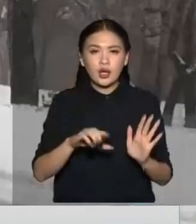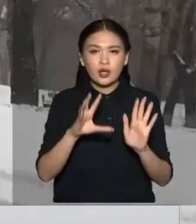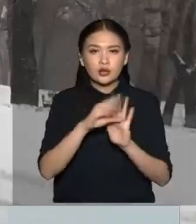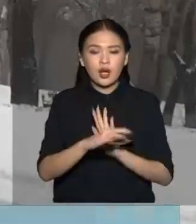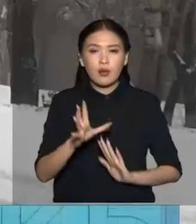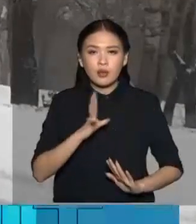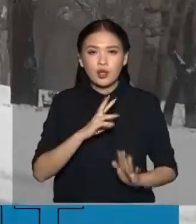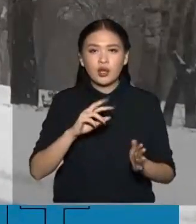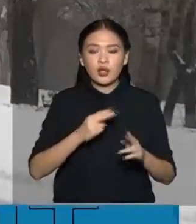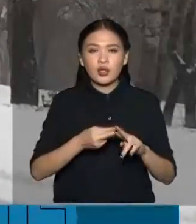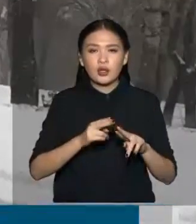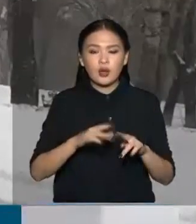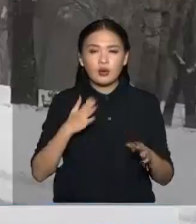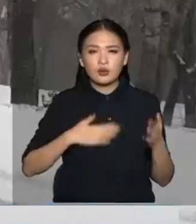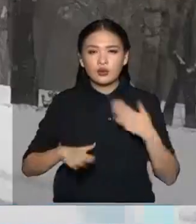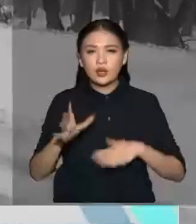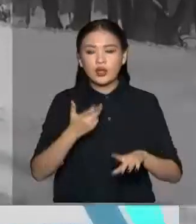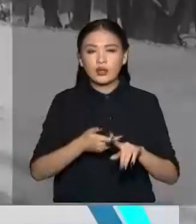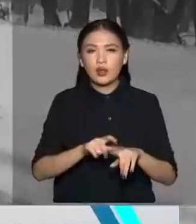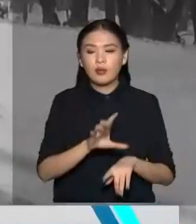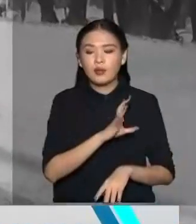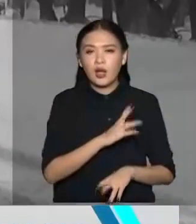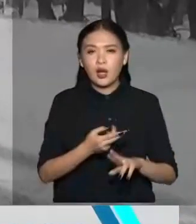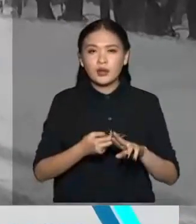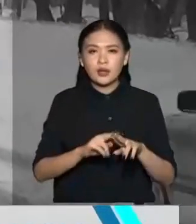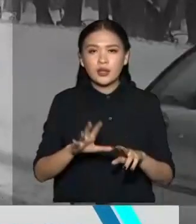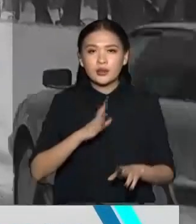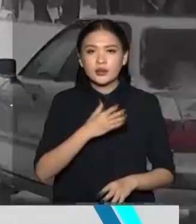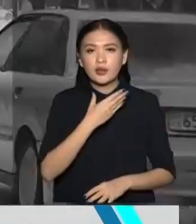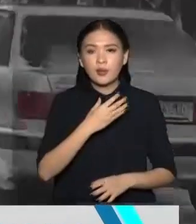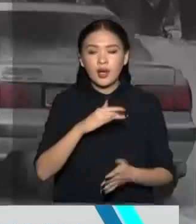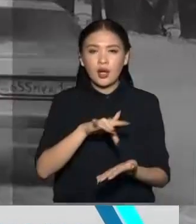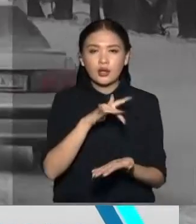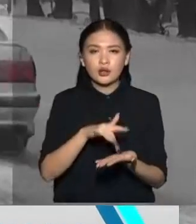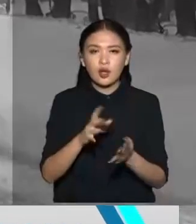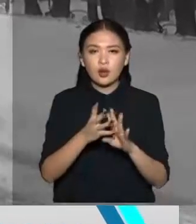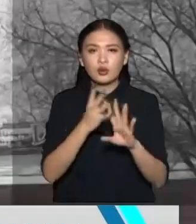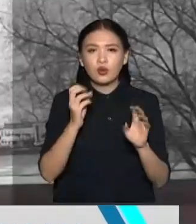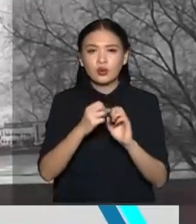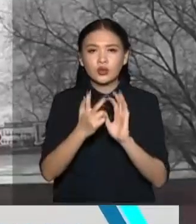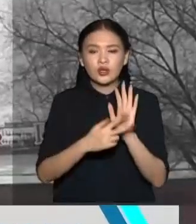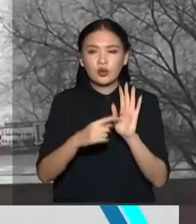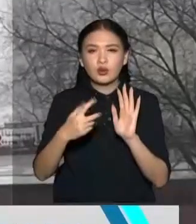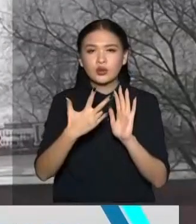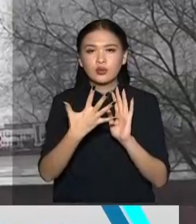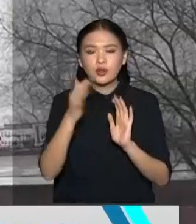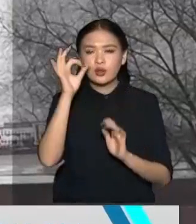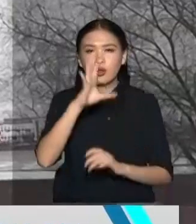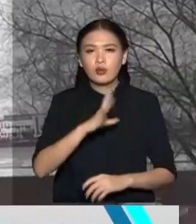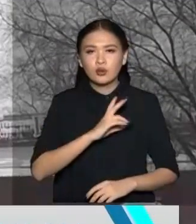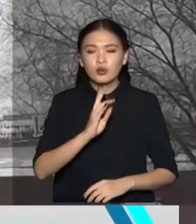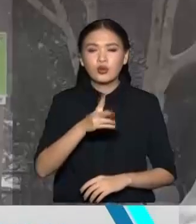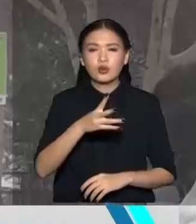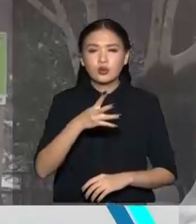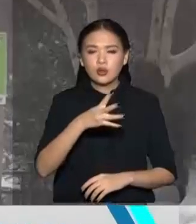естігенде өте қуанышты болдық. Қазіргі таңда Семей қаласы бойынша тұрғын үй кезегінде 18 бен 35 жас аралығындағы 4250